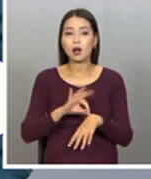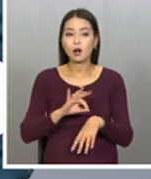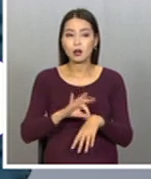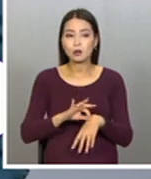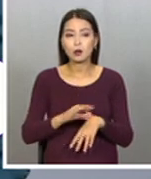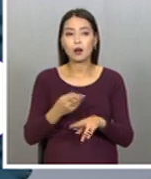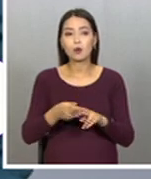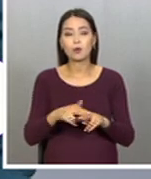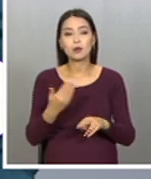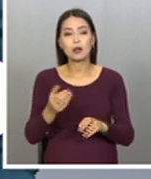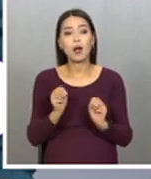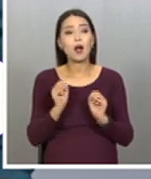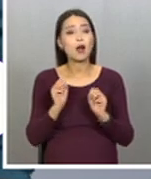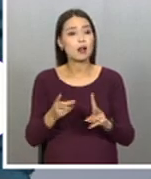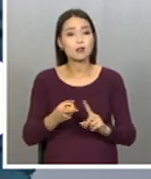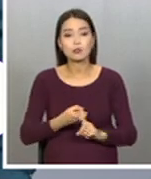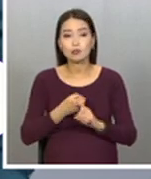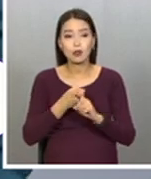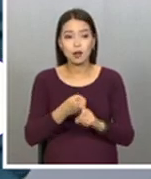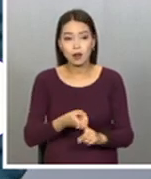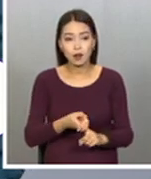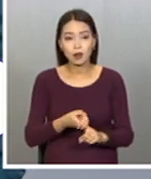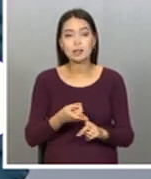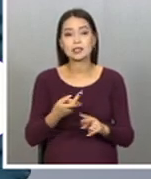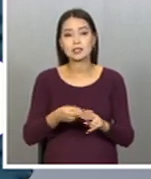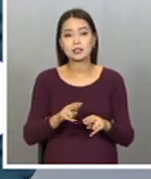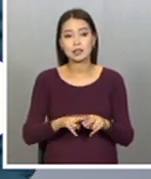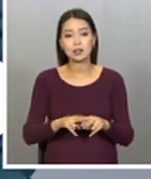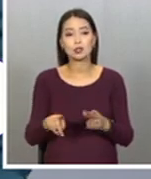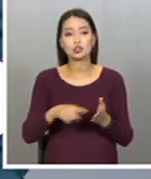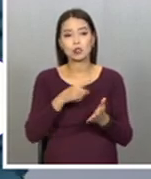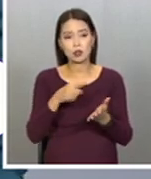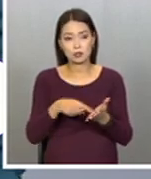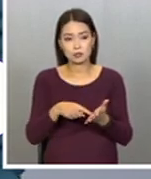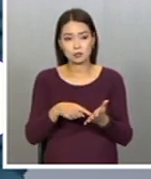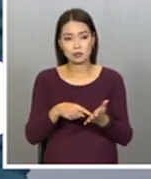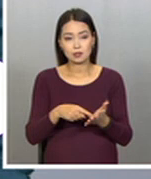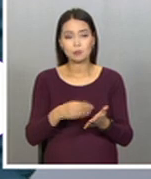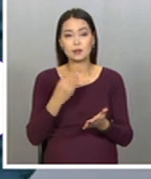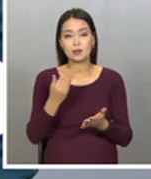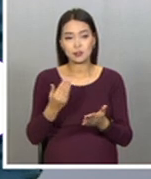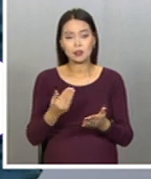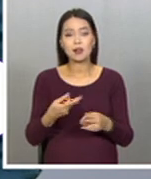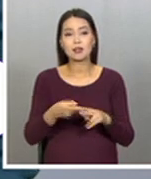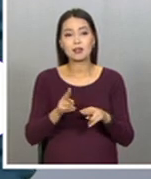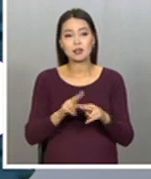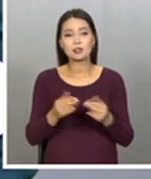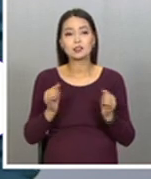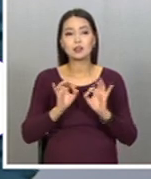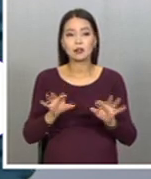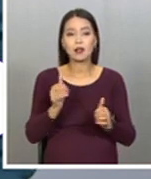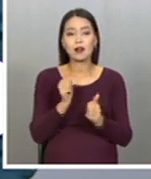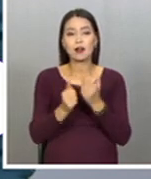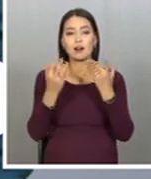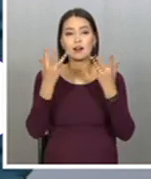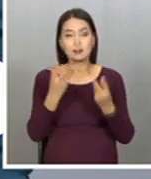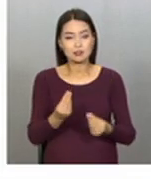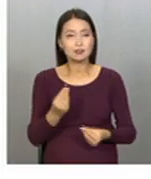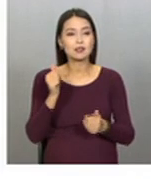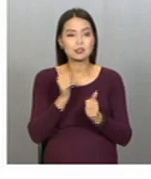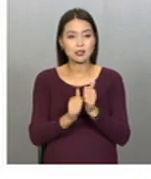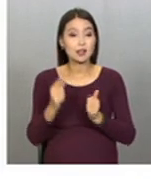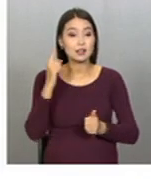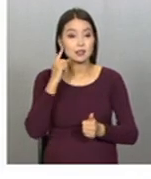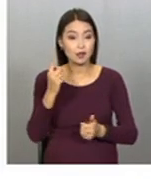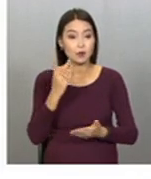адамға қалай жұғады? Деген сұрақтарда, деген әңгімелерді күнделікті естіп жүрсіздер.